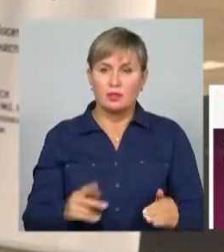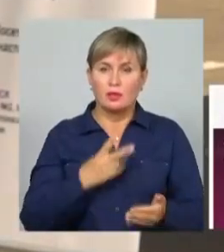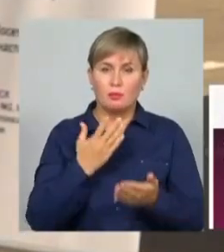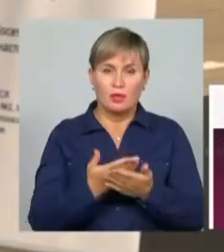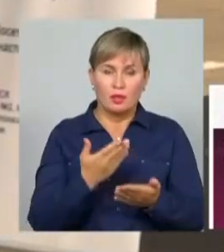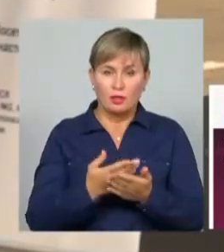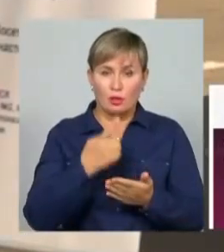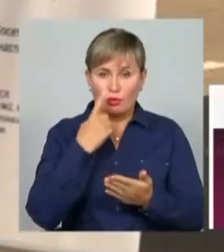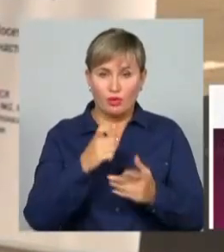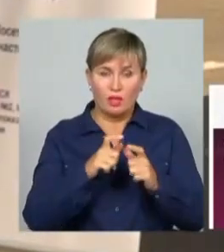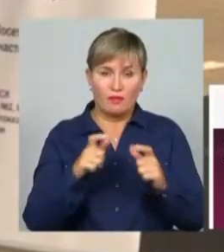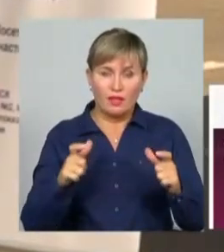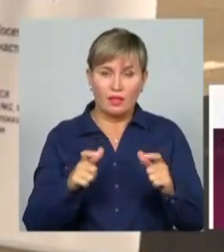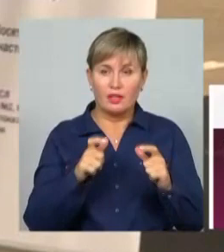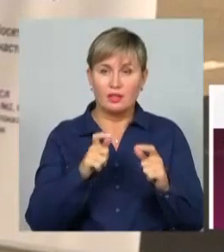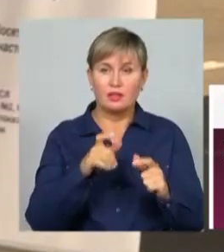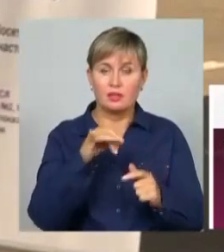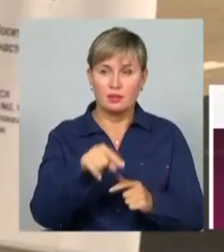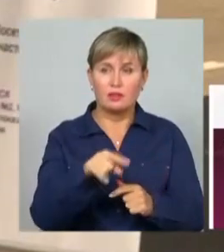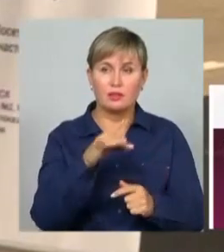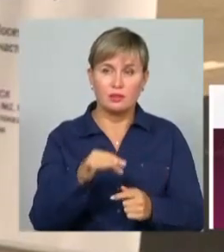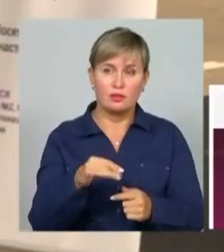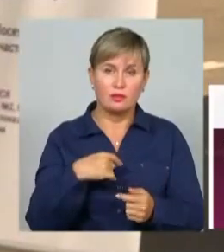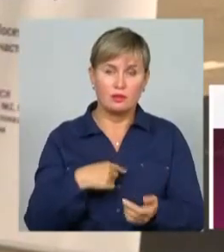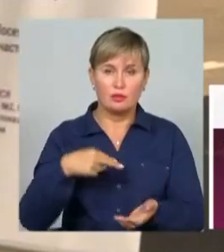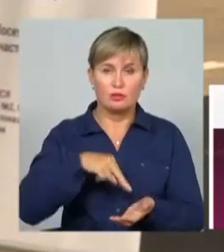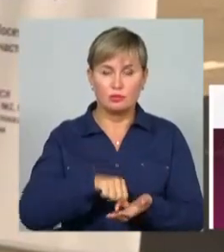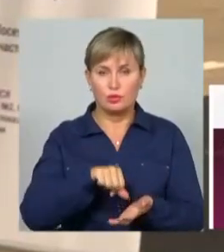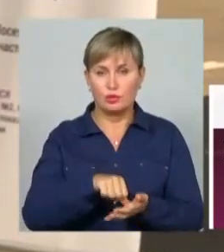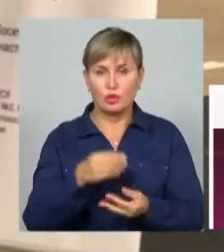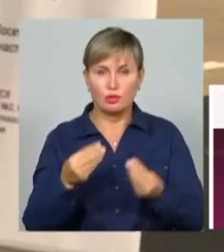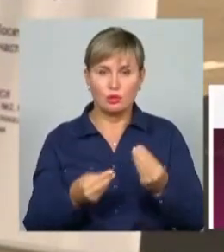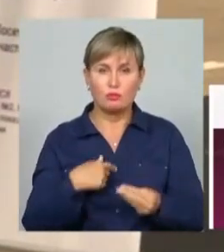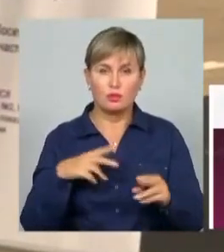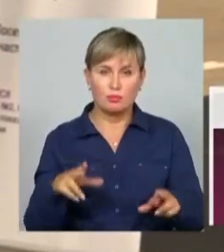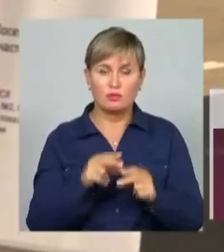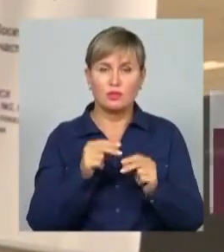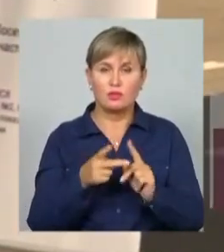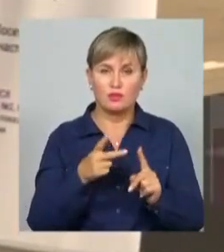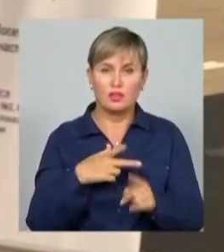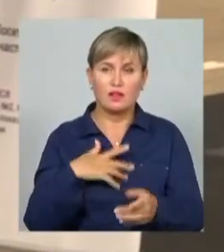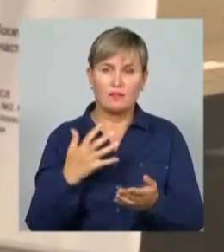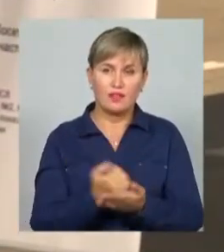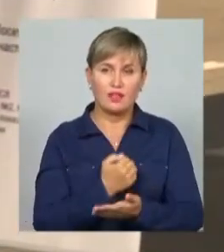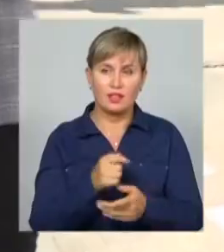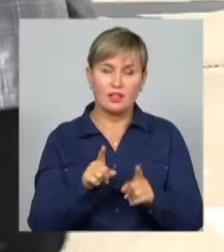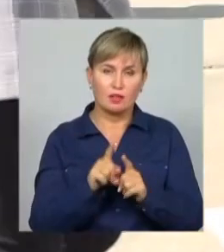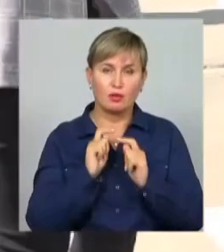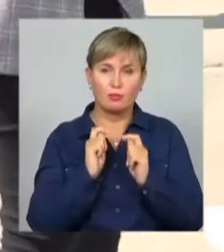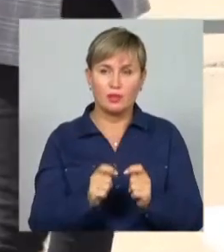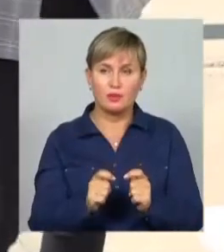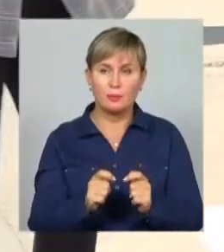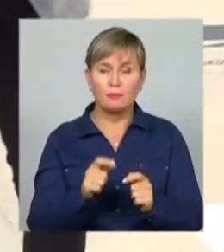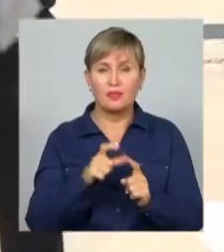Показала уведомление на стойке и стала участником розыгрыша. И мне повезло, на второй попытке я выиграла вот такой приз. По